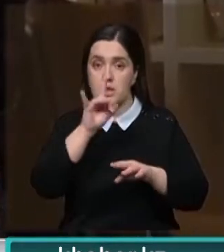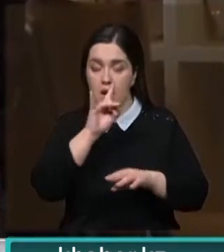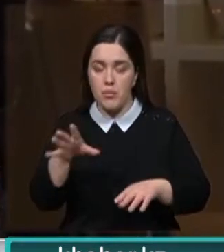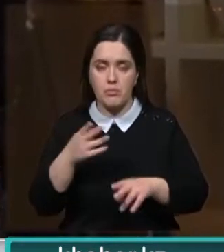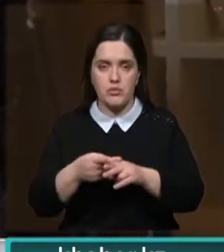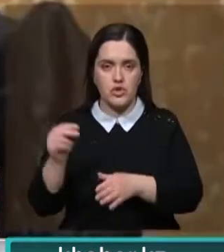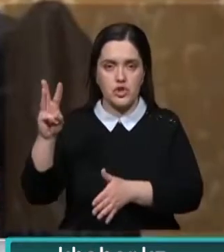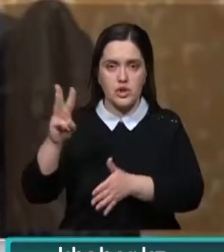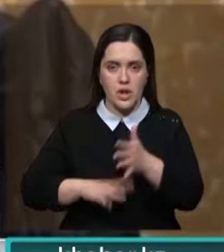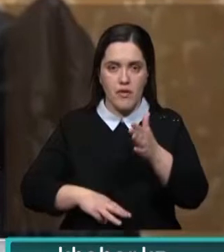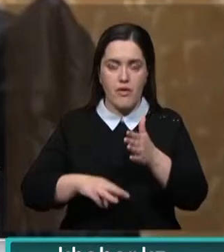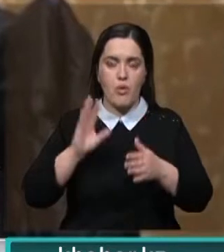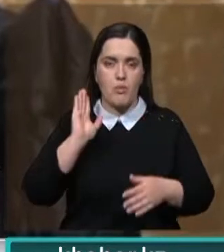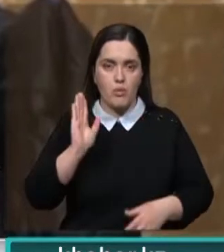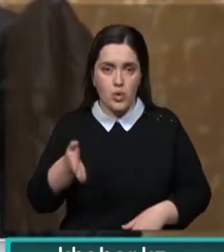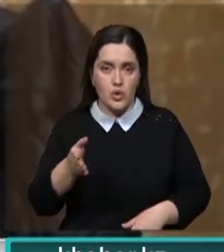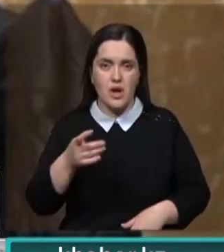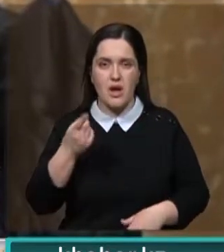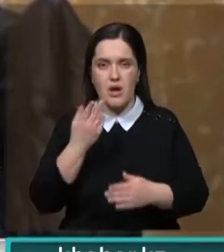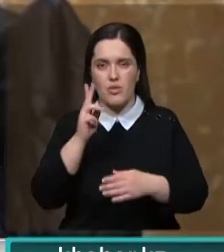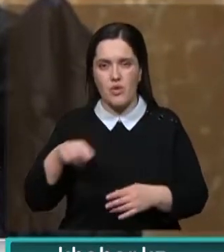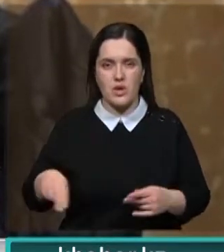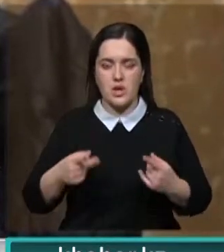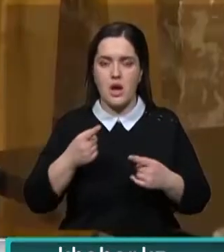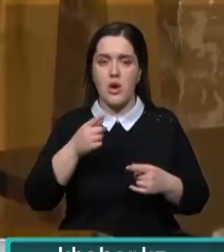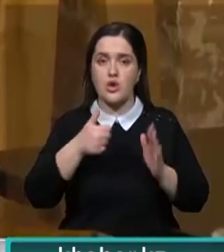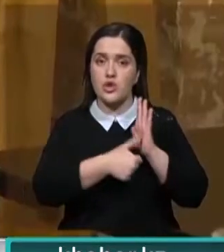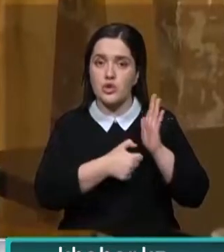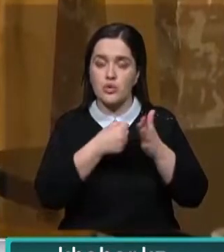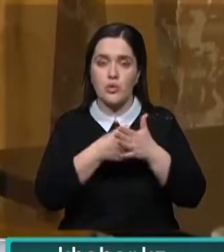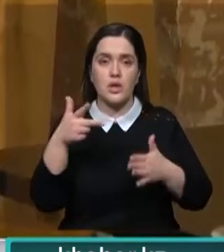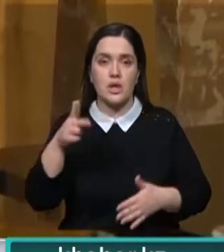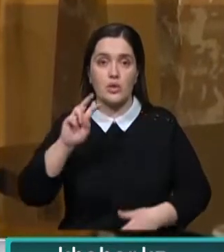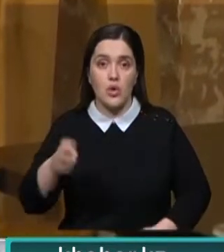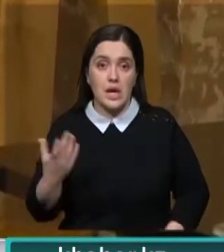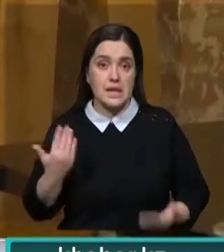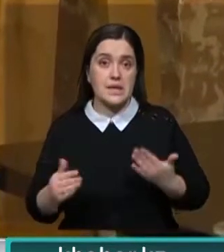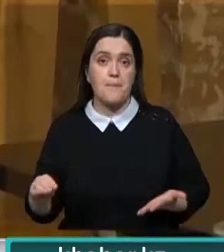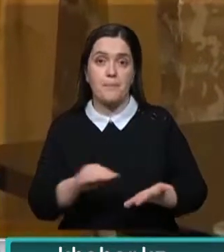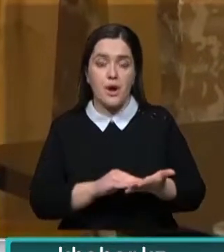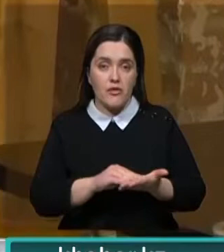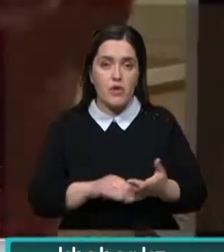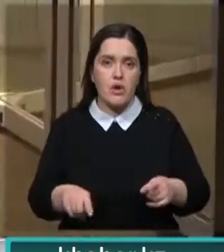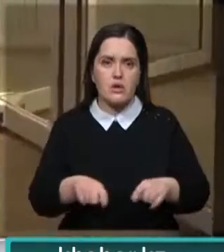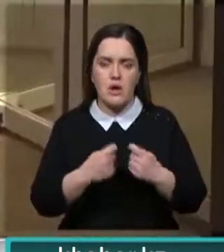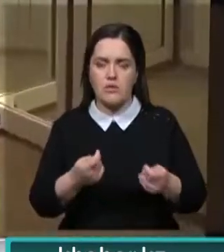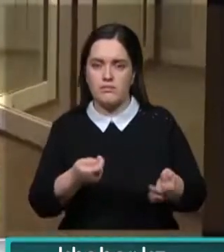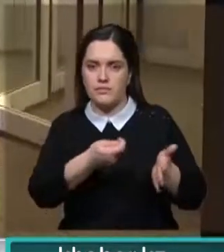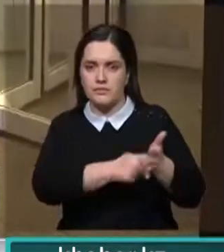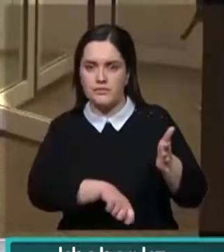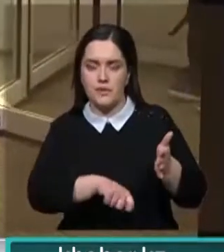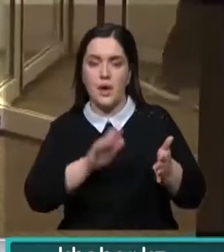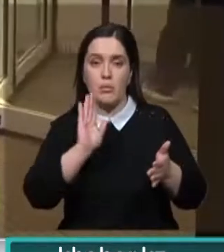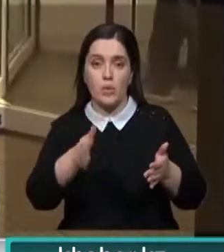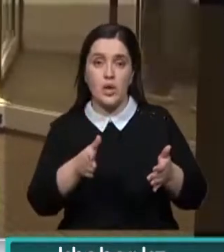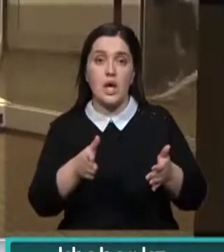не посетителю, а учреждению. От 600 до 3000 долларов. После повторного нарушения объект опечатают. Ну а жители Грузии,